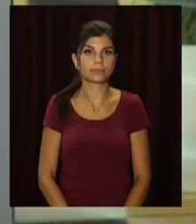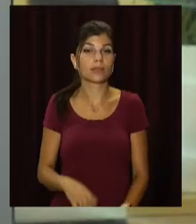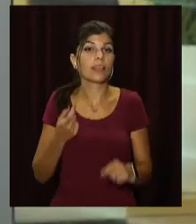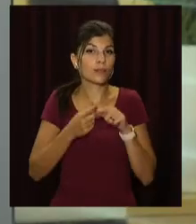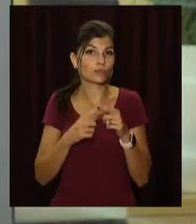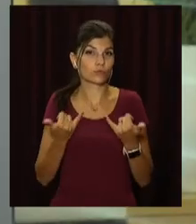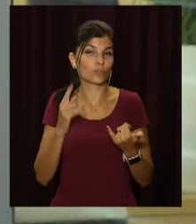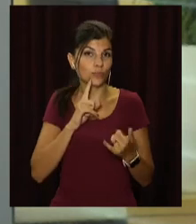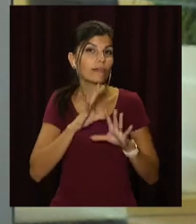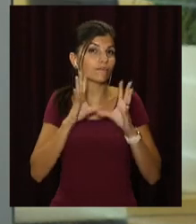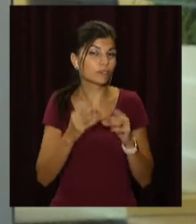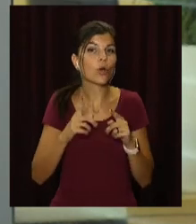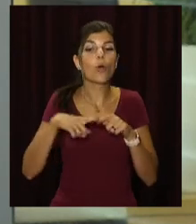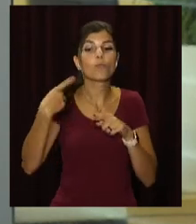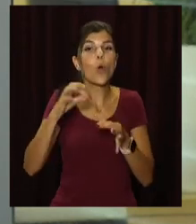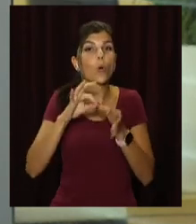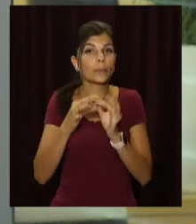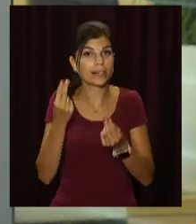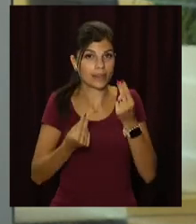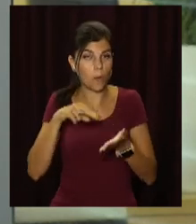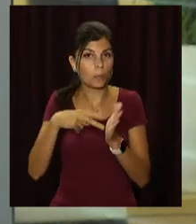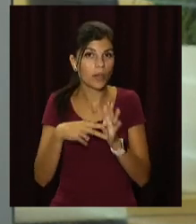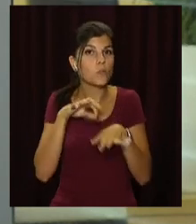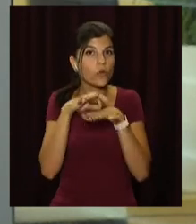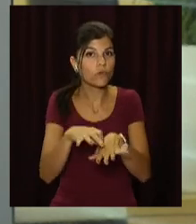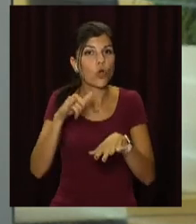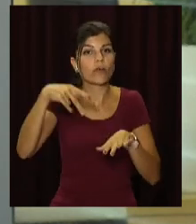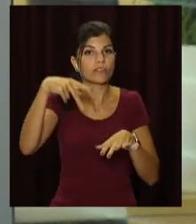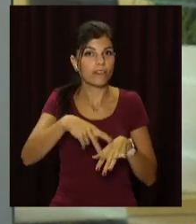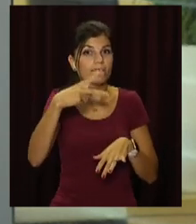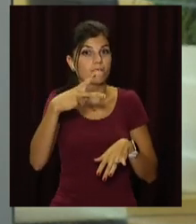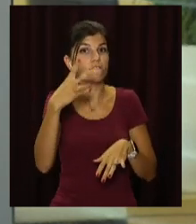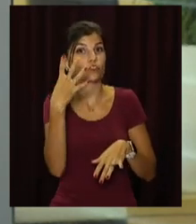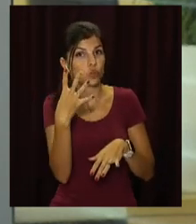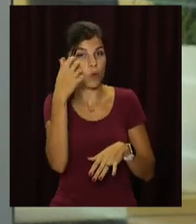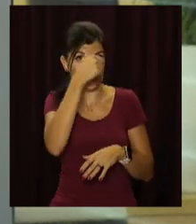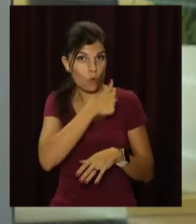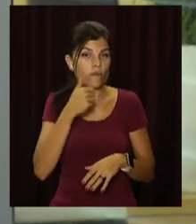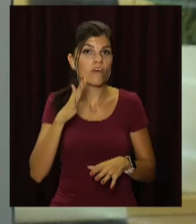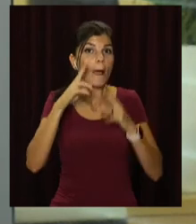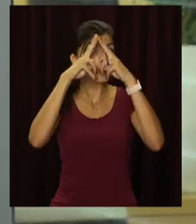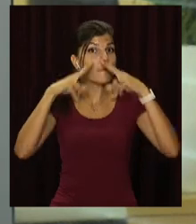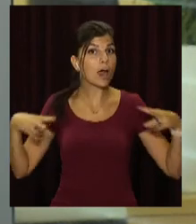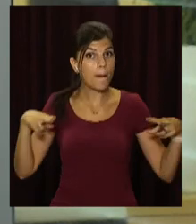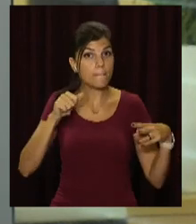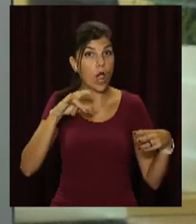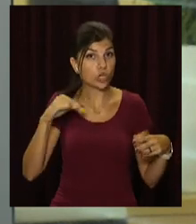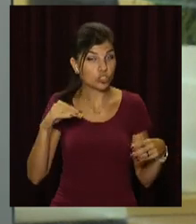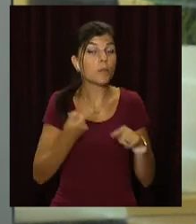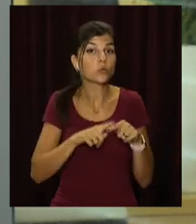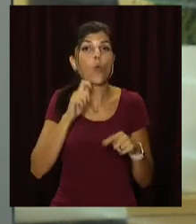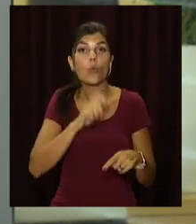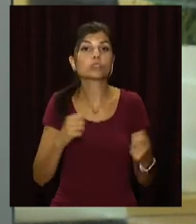На цьому у мене все. Наступні Олімпійські ігри планують провести у 2024 році в Парижі. Тож у